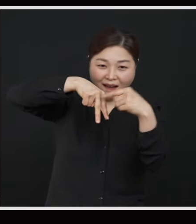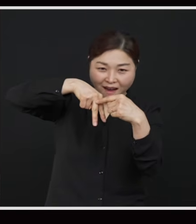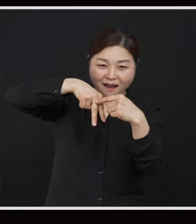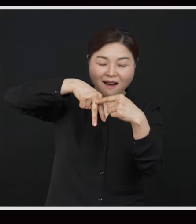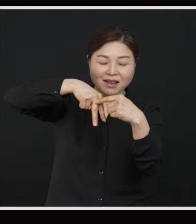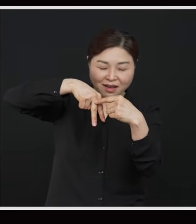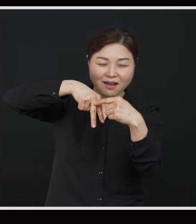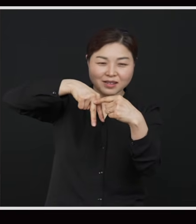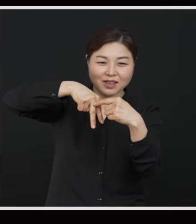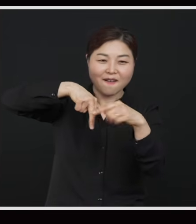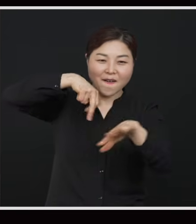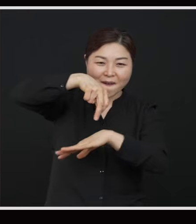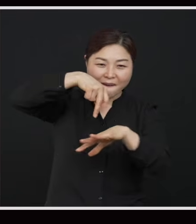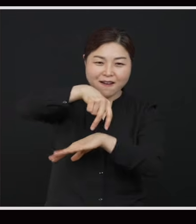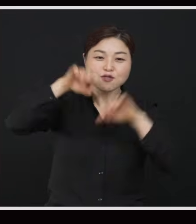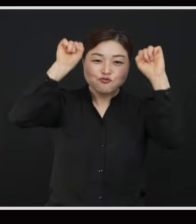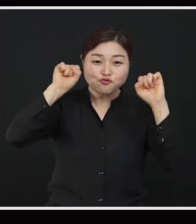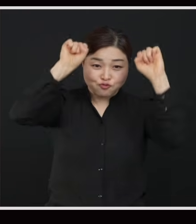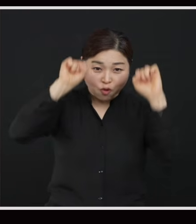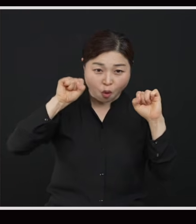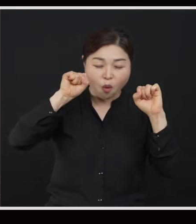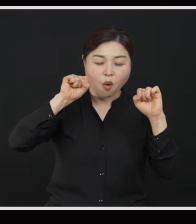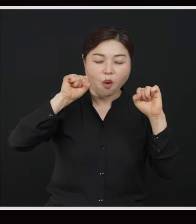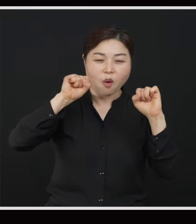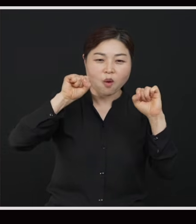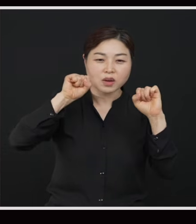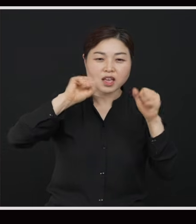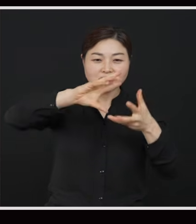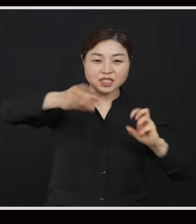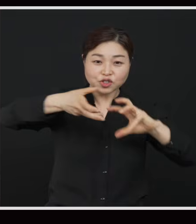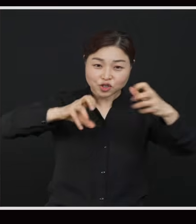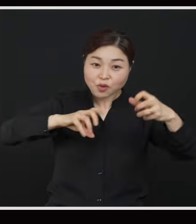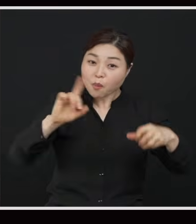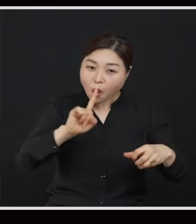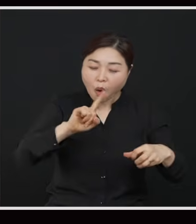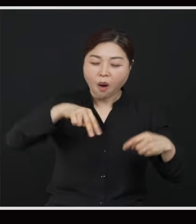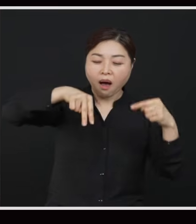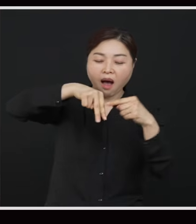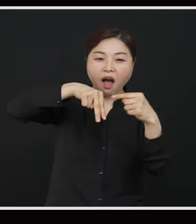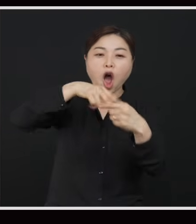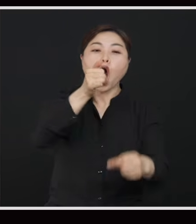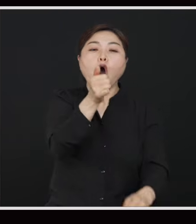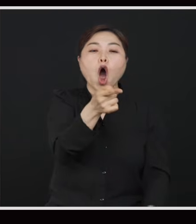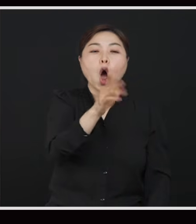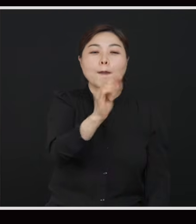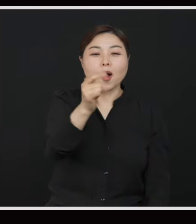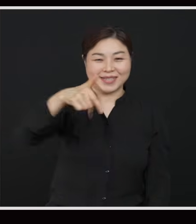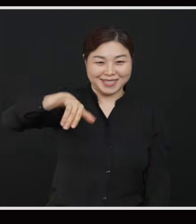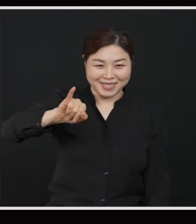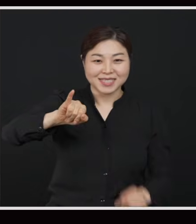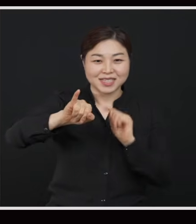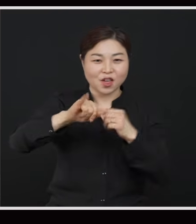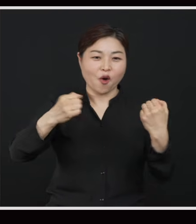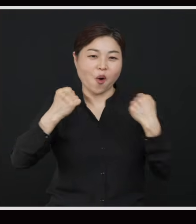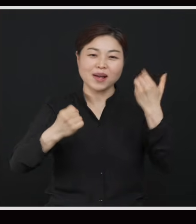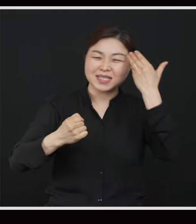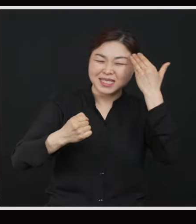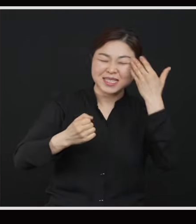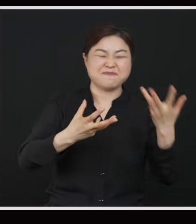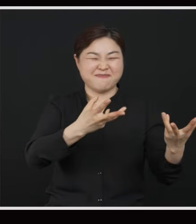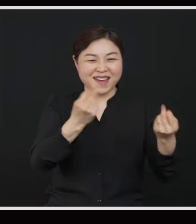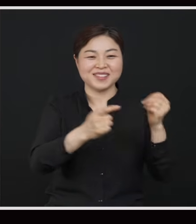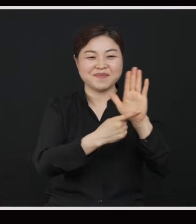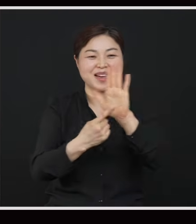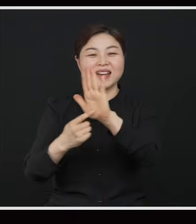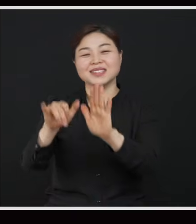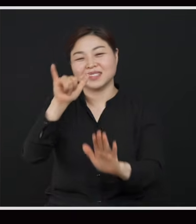빨리, 똑같은 운동을 해도 제일 빨리 불어날 수 있는 근육이 허벅지 근육이다. 뭐 그런 얘기까지 굉장히 건강 상식들이